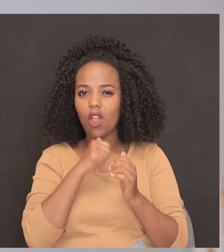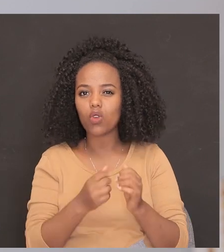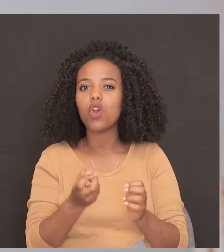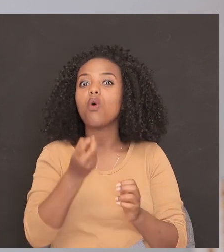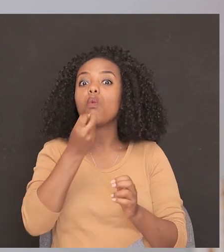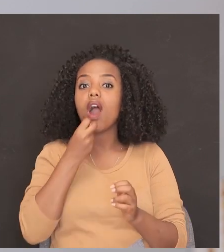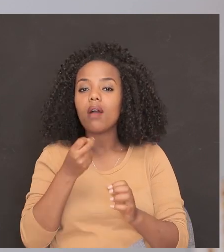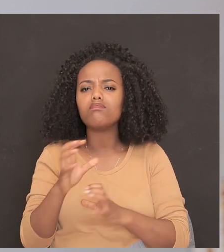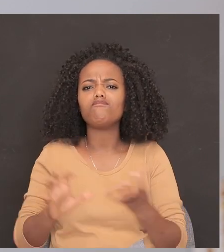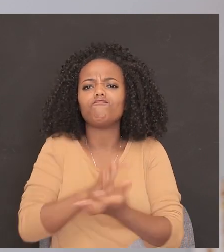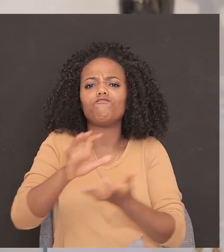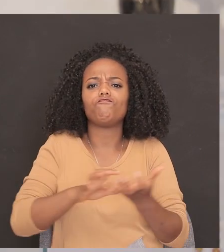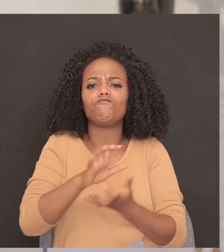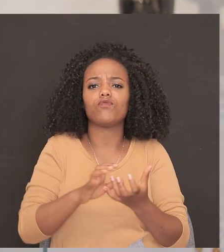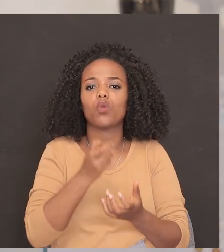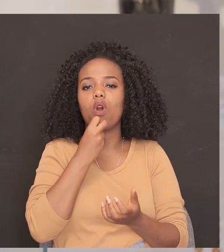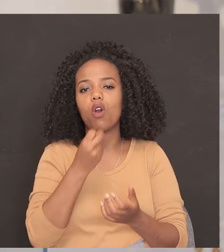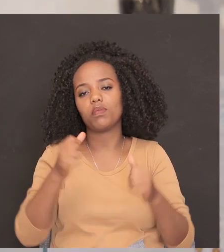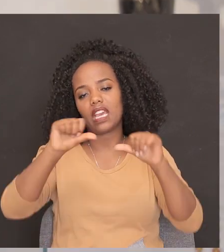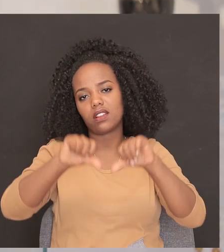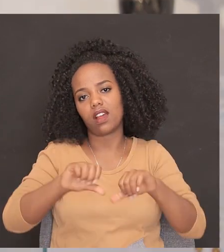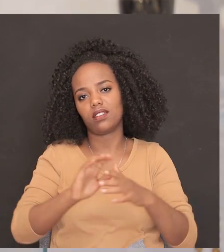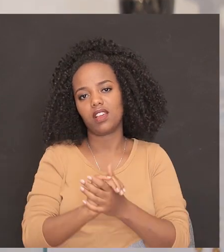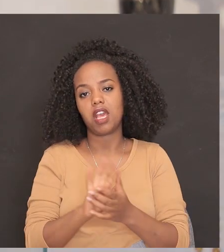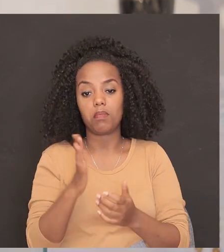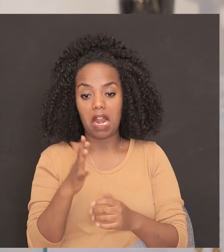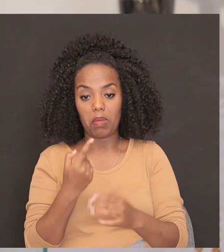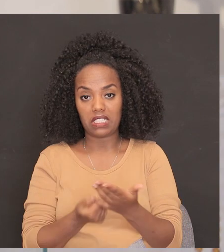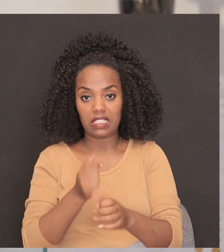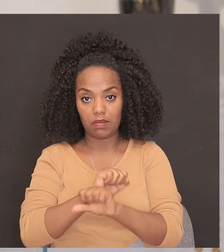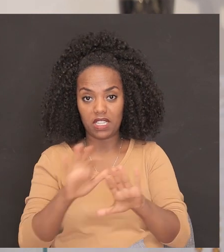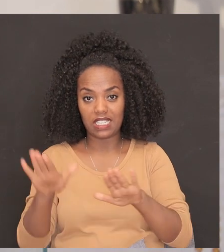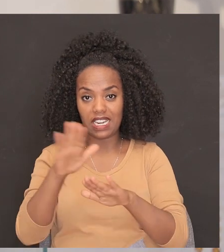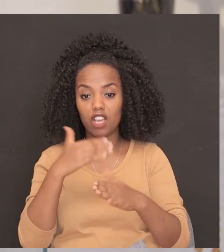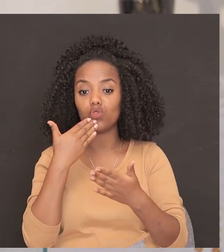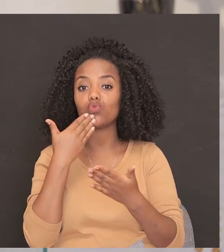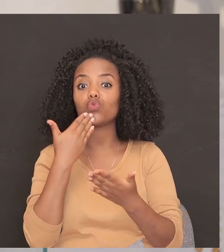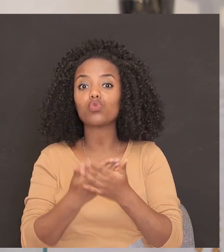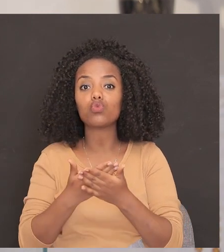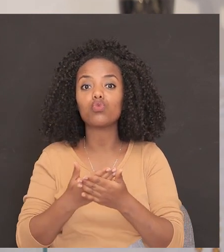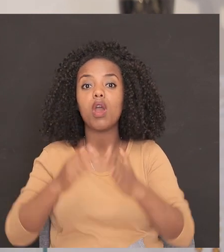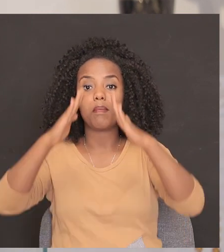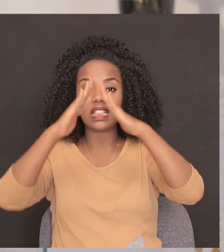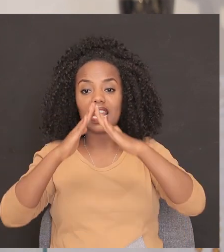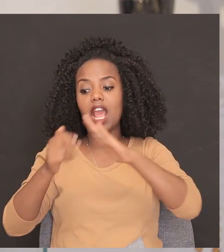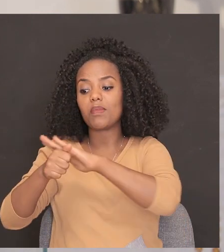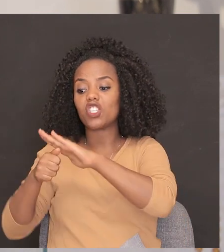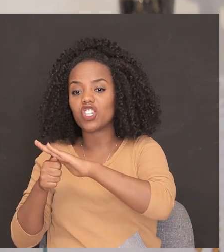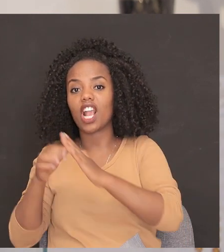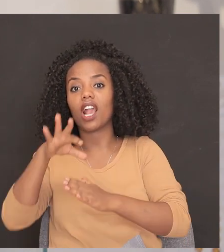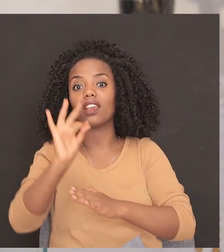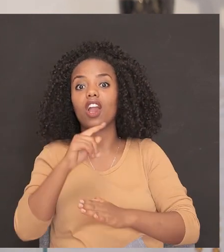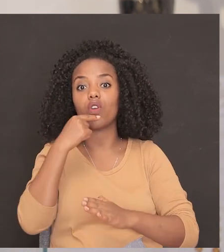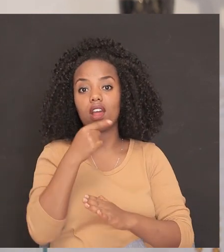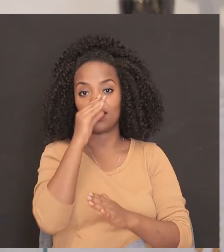ውሃውም ይናወጣል፣ ለካ ውሃውም ይከዳል። ምናልባት እዚህ ምድር ላይ ጥሩ መጠለያ አገኛለሁ፣ መሸሸጊያ አገኛለሁ ያለው